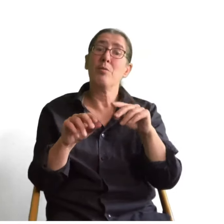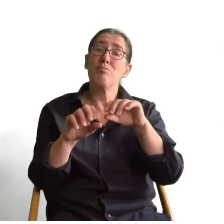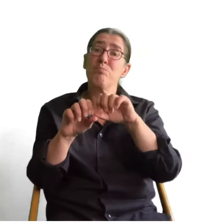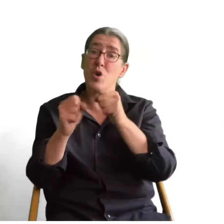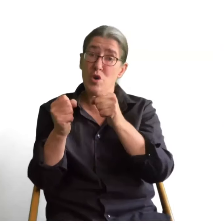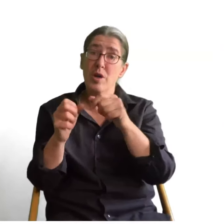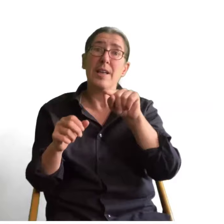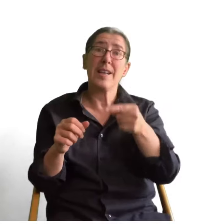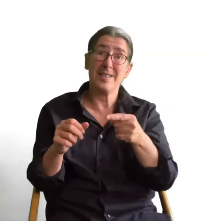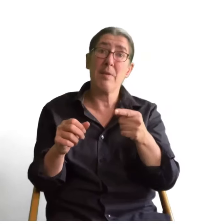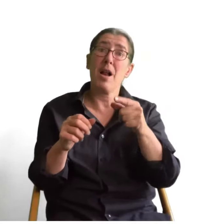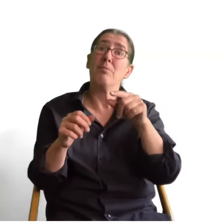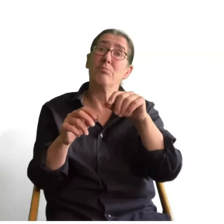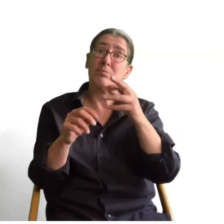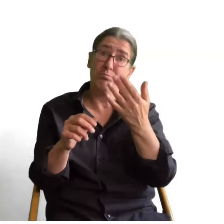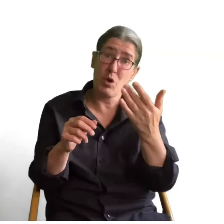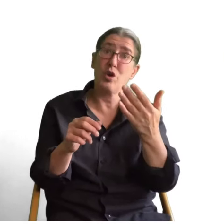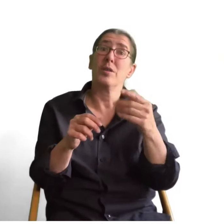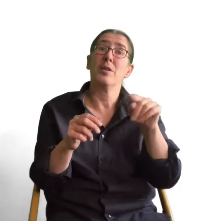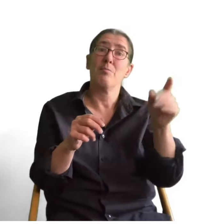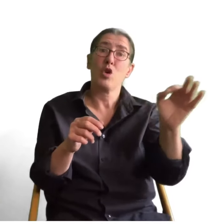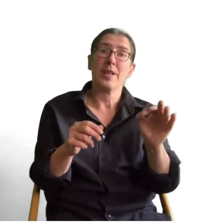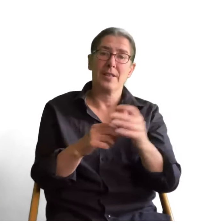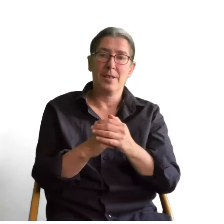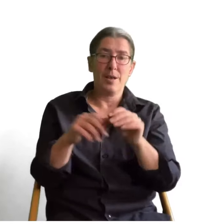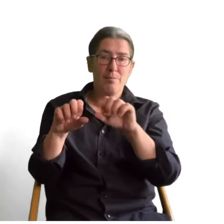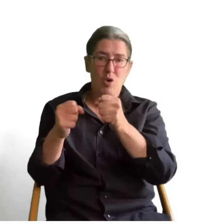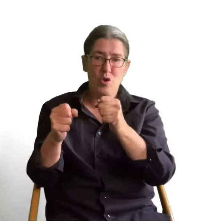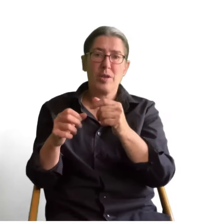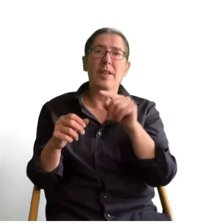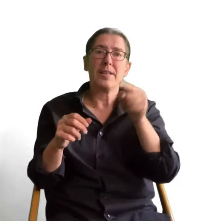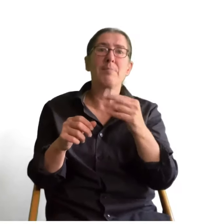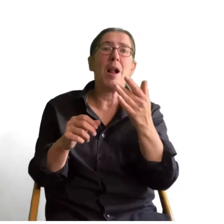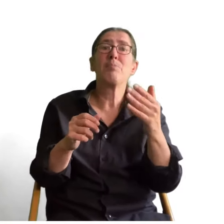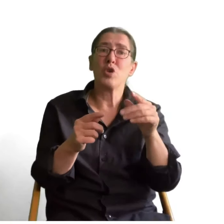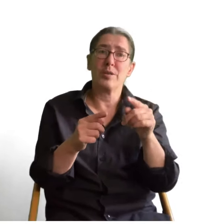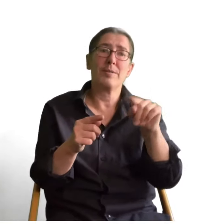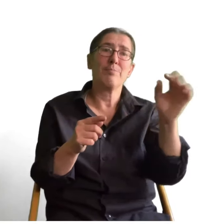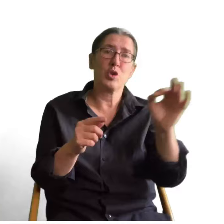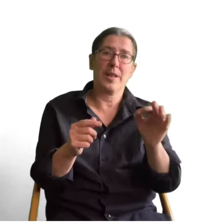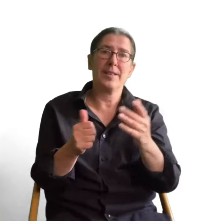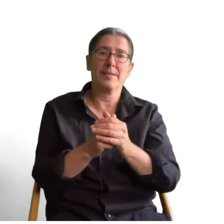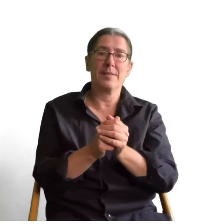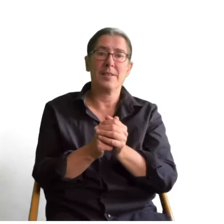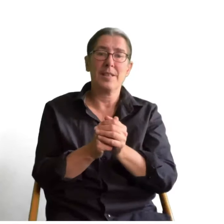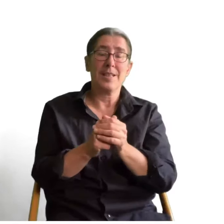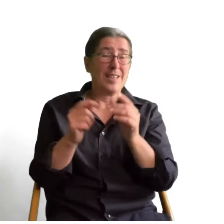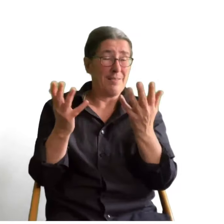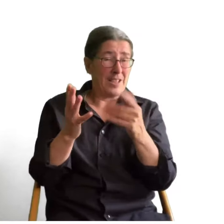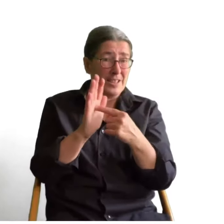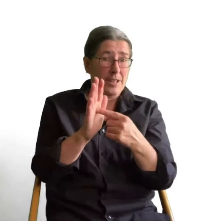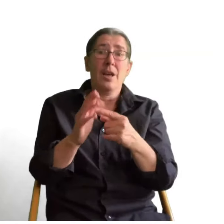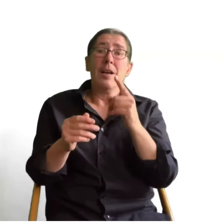Wieder zurück zu unseren Brüchen, Dezimalbrüchen und den Prozenten. Also Brüche, Dezimalbrüche oder Prozent stellen